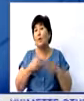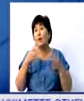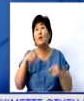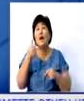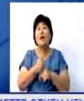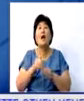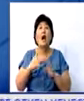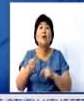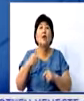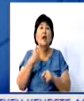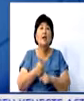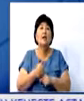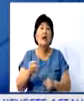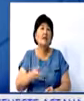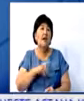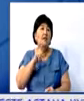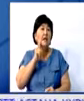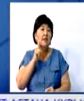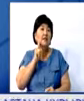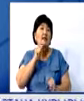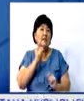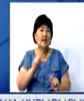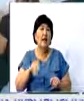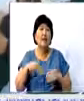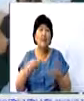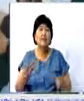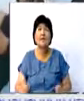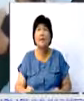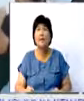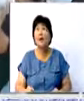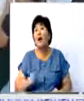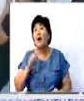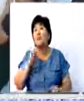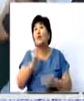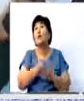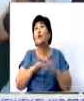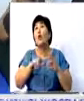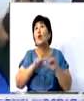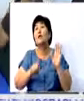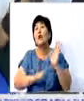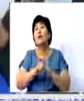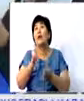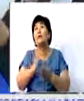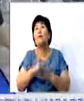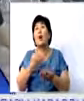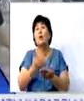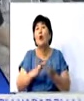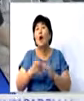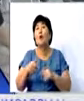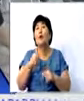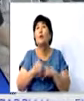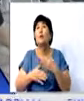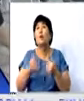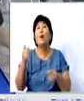алғаш рет аудан әкімінің жалын жастар сыйлығы табысталды. Жастар ресурстық орталығының бастамасымен болған ұсынысты аудан әкімі қолдап,